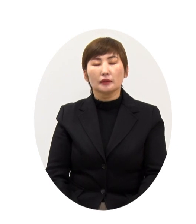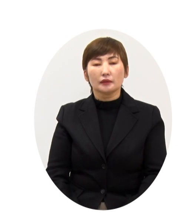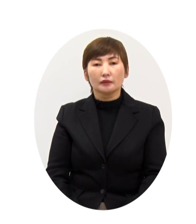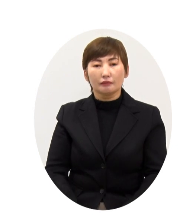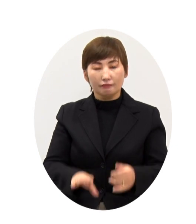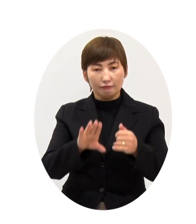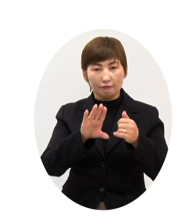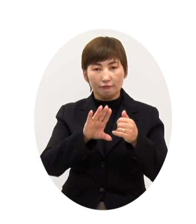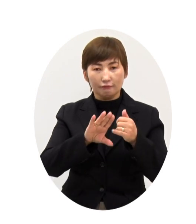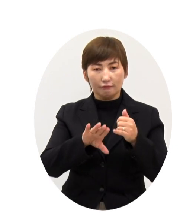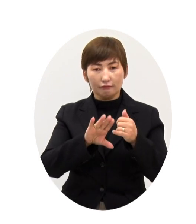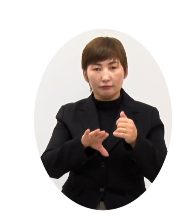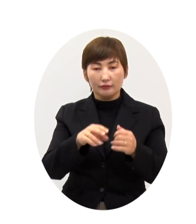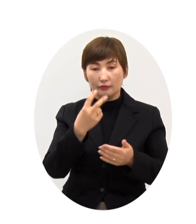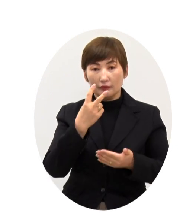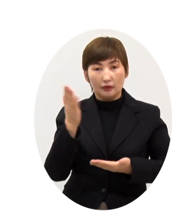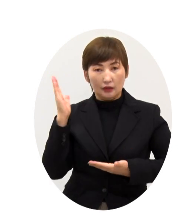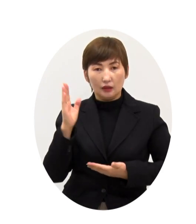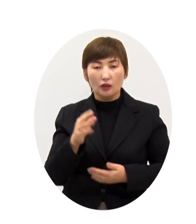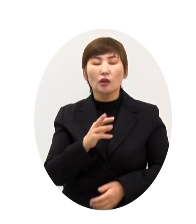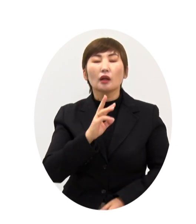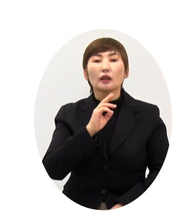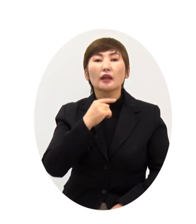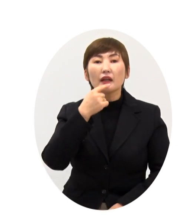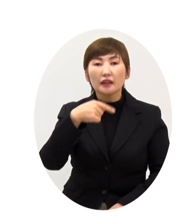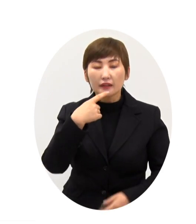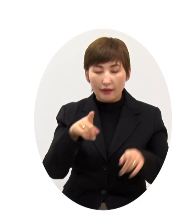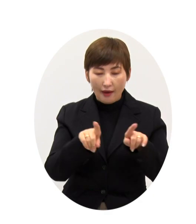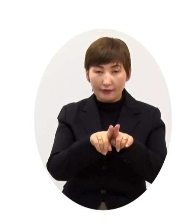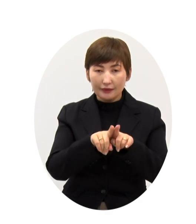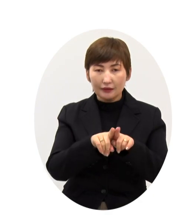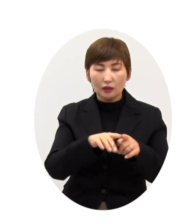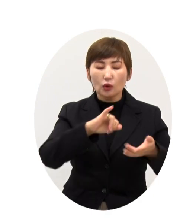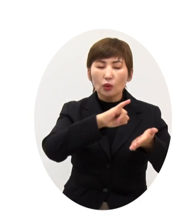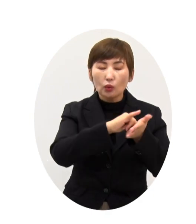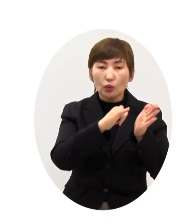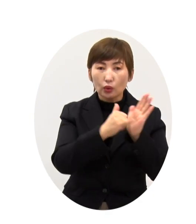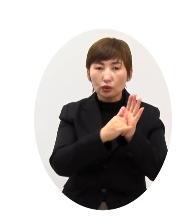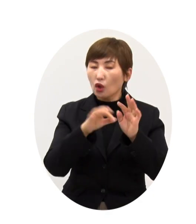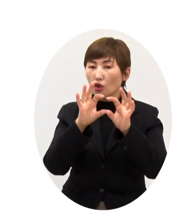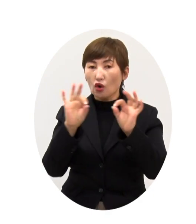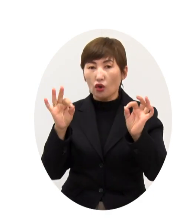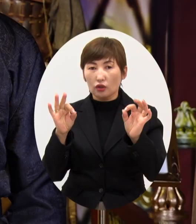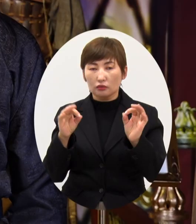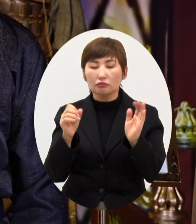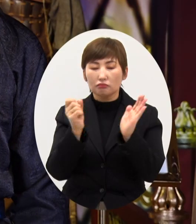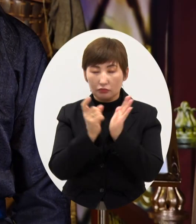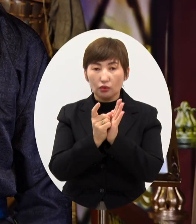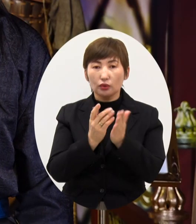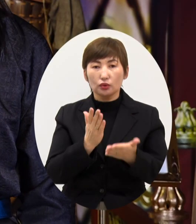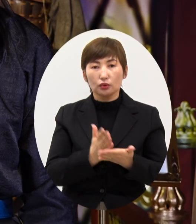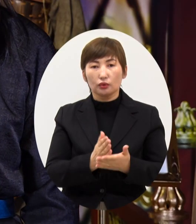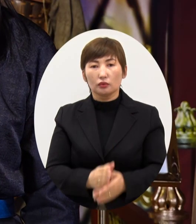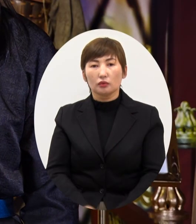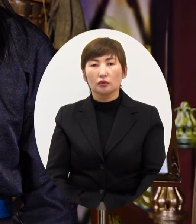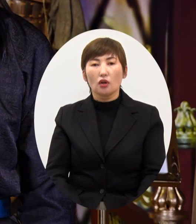тэмдгийн бэлгийг бас ингэж үчдэг байх нэ. Дуудлага ижил үгсийг бичихдээ утгаар нь ялах нь чухал байдаг. Тэгвэл